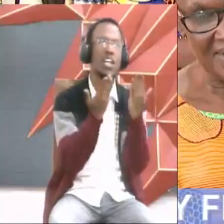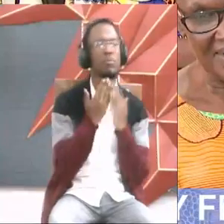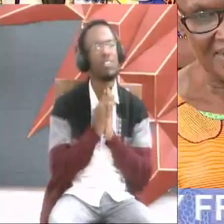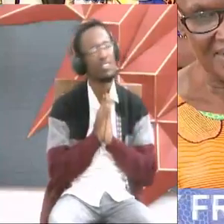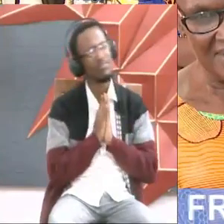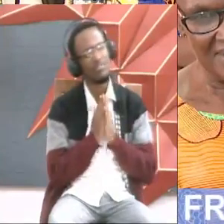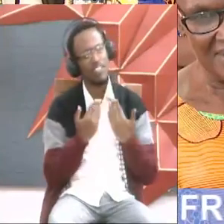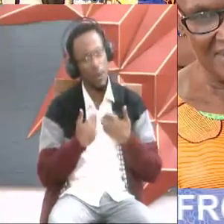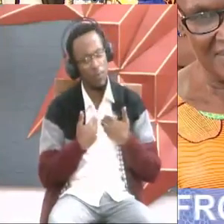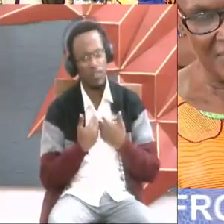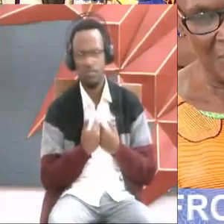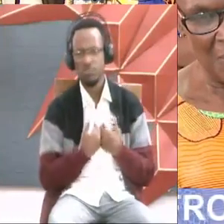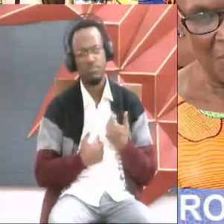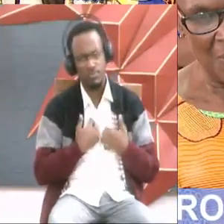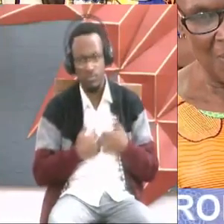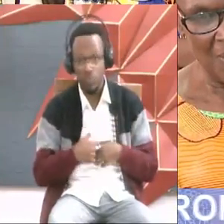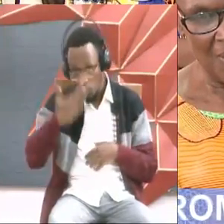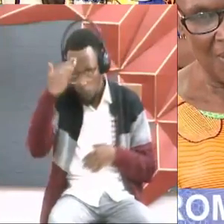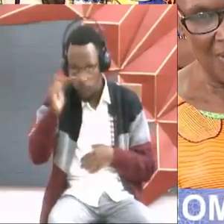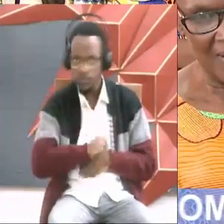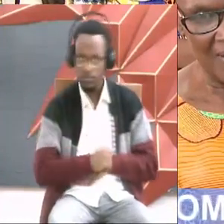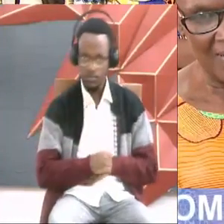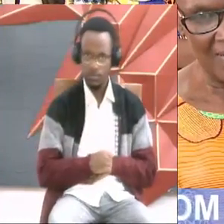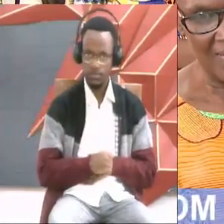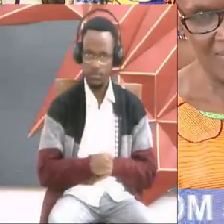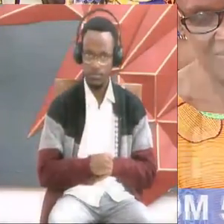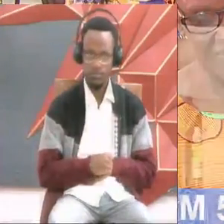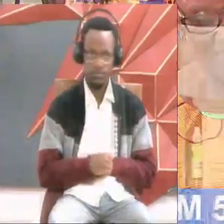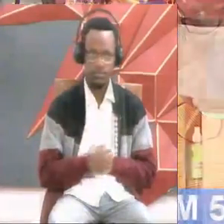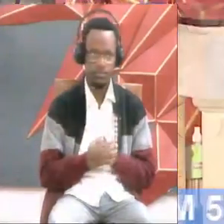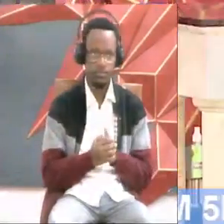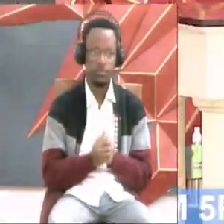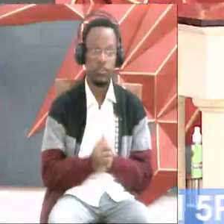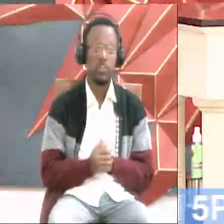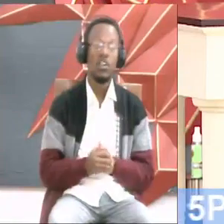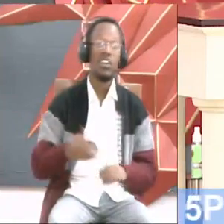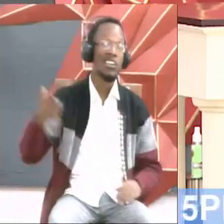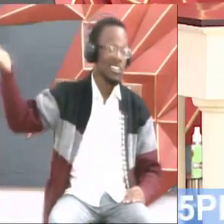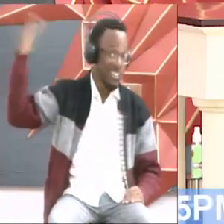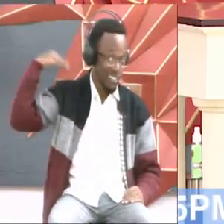nanjye. Kubera iki? Mu bihe bya Mose,